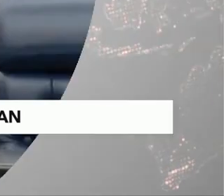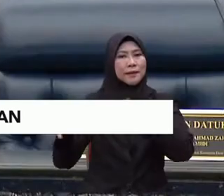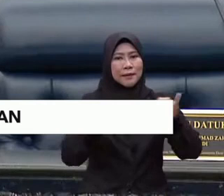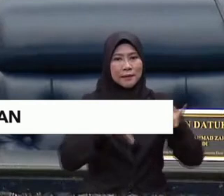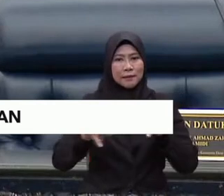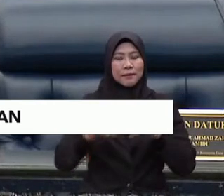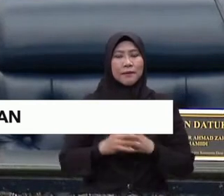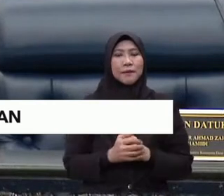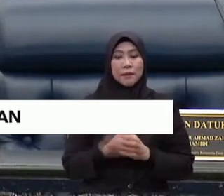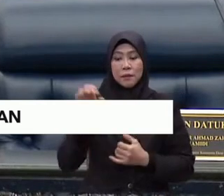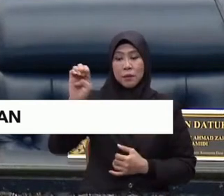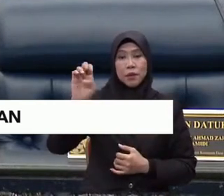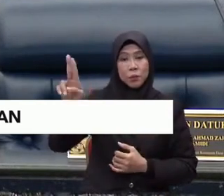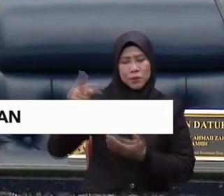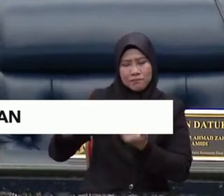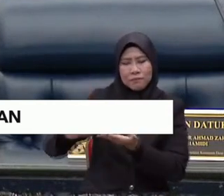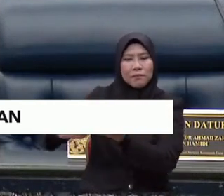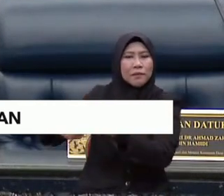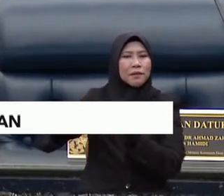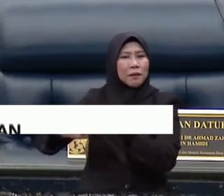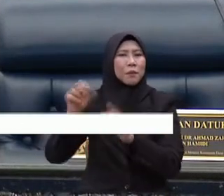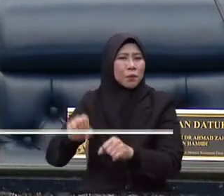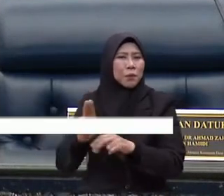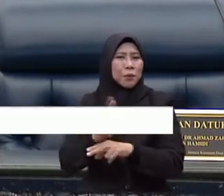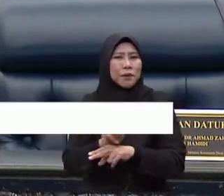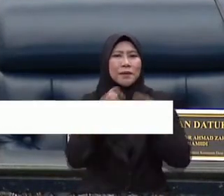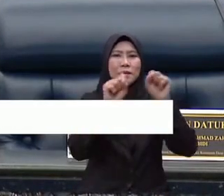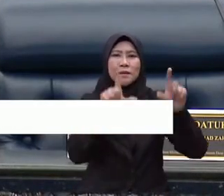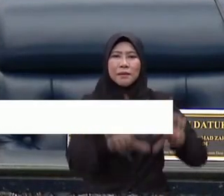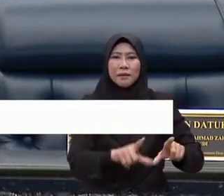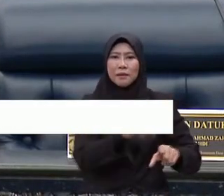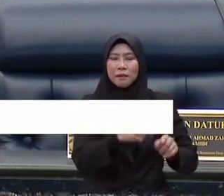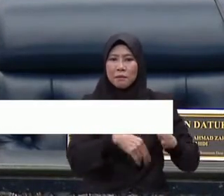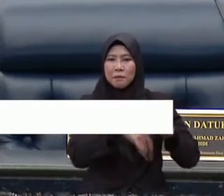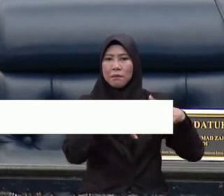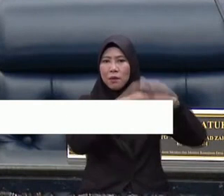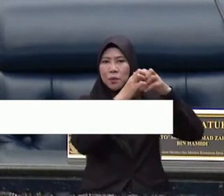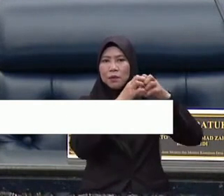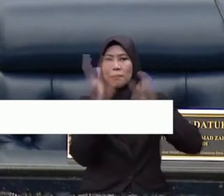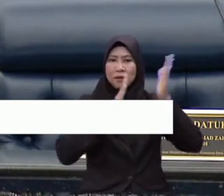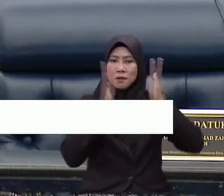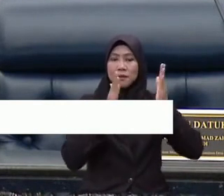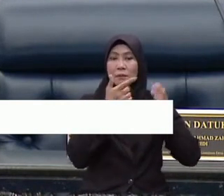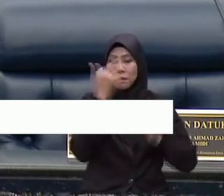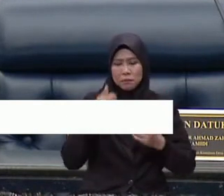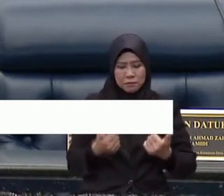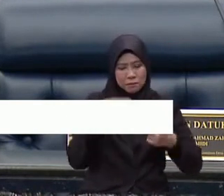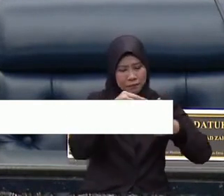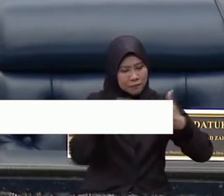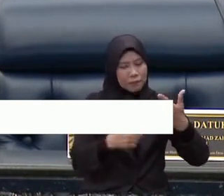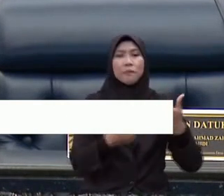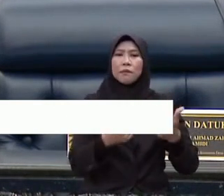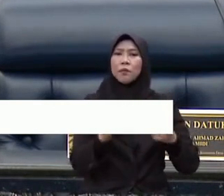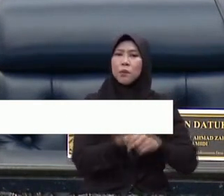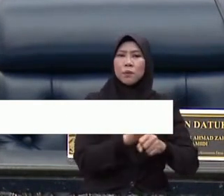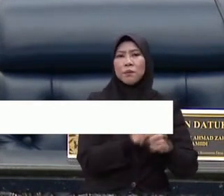o dengan hiu ialah untuk mereka menerima pakai sijil yang dibangunkan di Indonesia ini sebagainya memenuhi kriteria